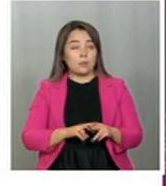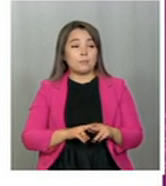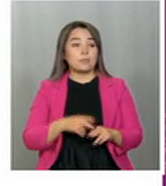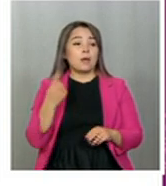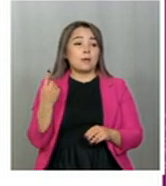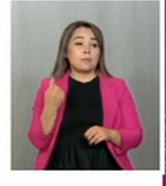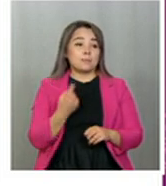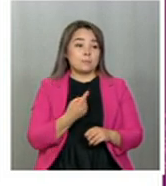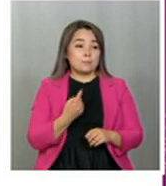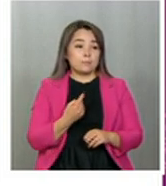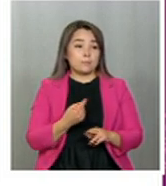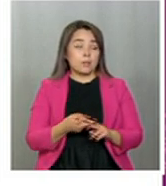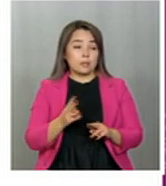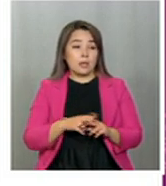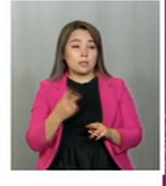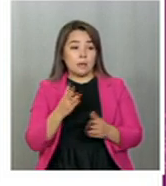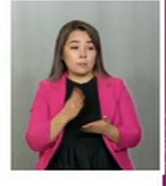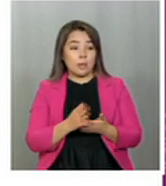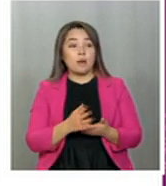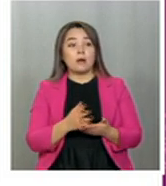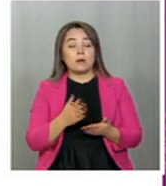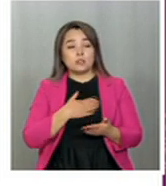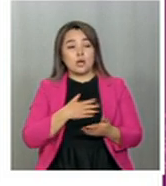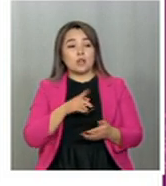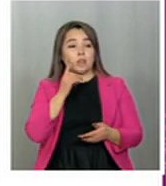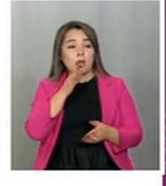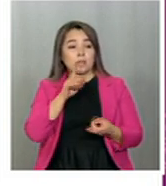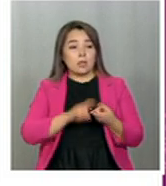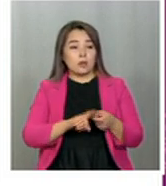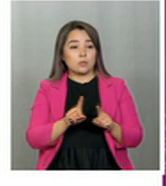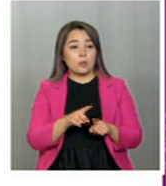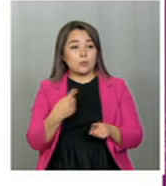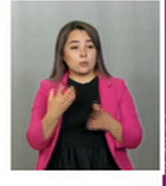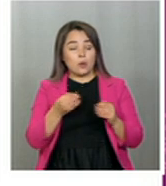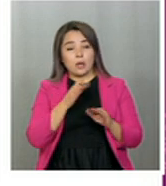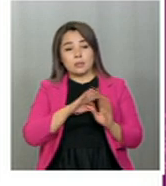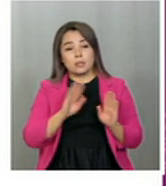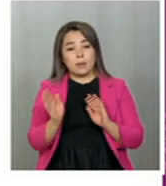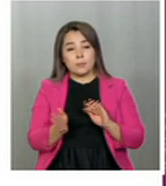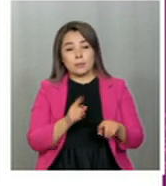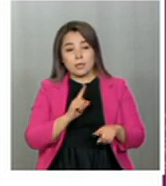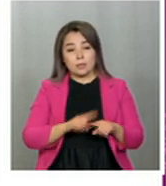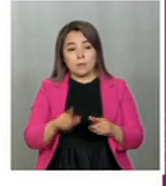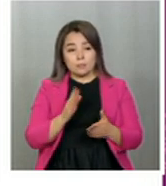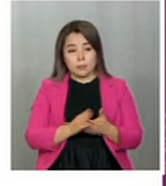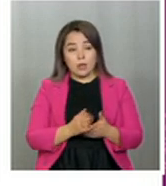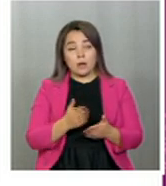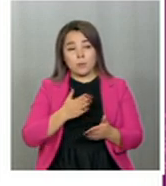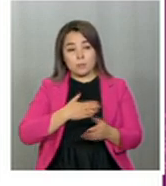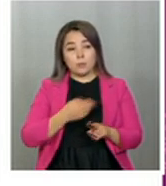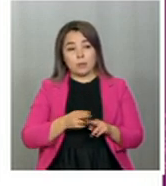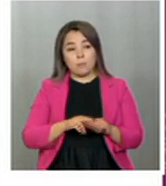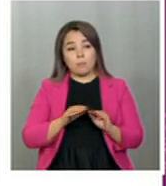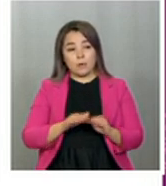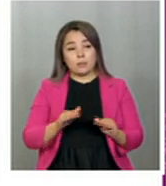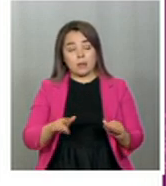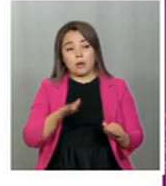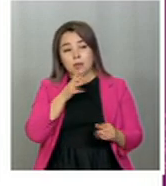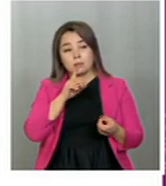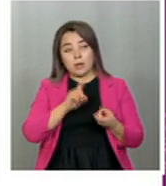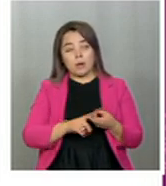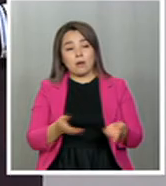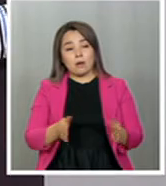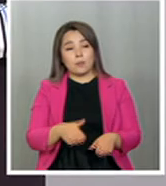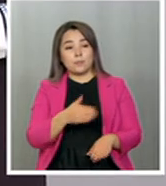мәтін. Менің жастық шағымның тағы бір күні зулап өте шықты. Мен осы балалық шағымда қала берсем ғой